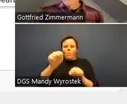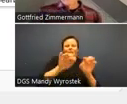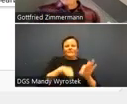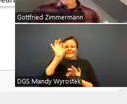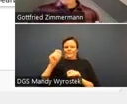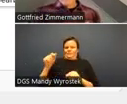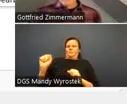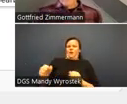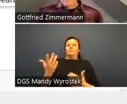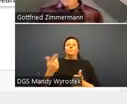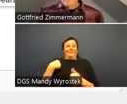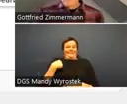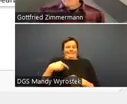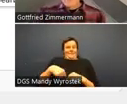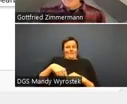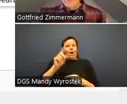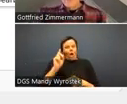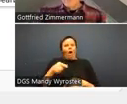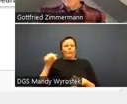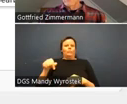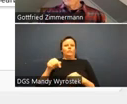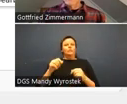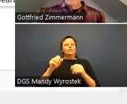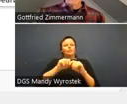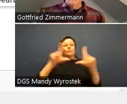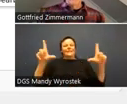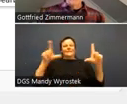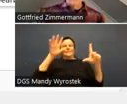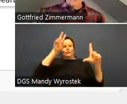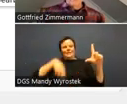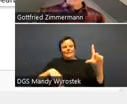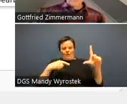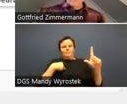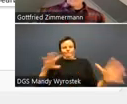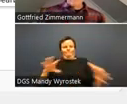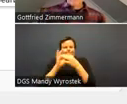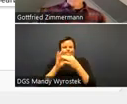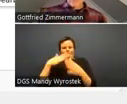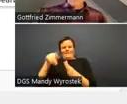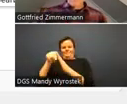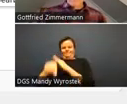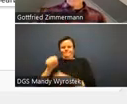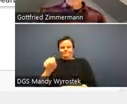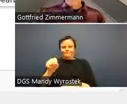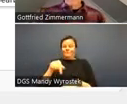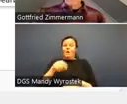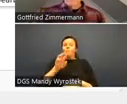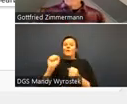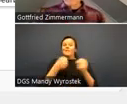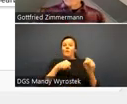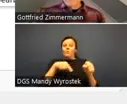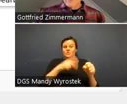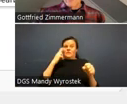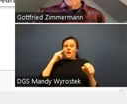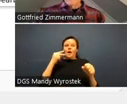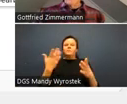anschließend eingehen. In Windows heißt der Narrator oder auf Deutsch Sprachausgabe. Da gibt es auch Anleitungen.